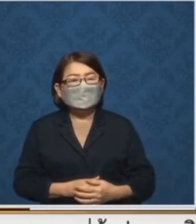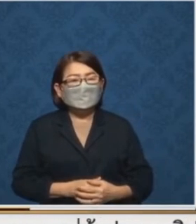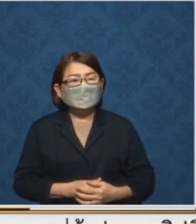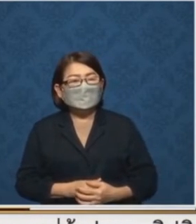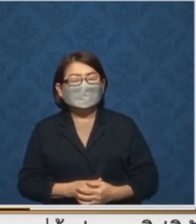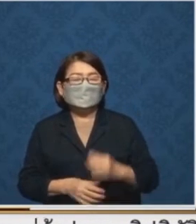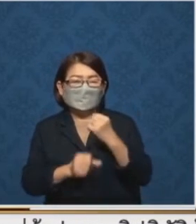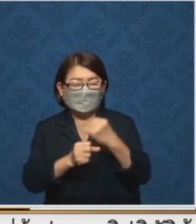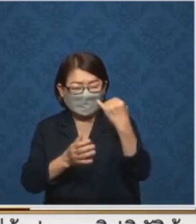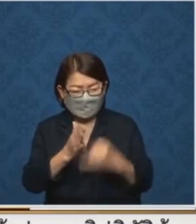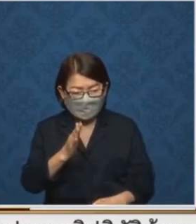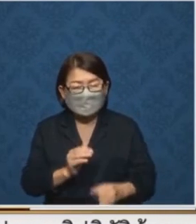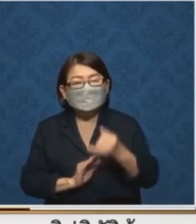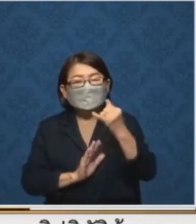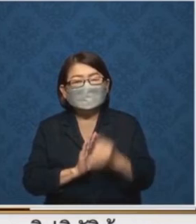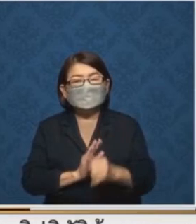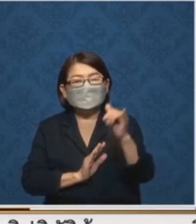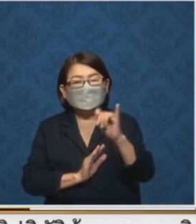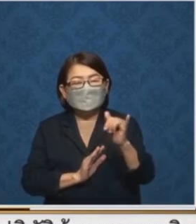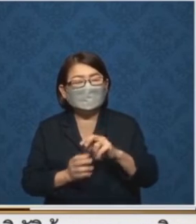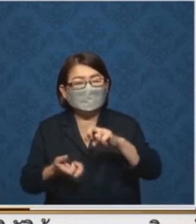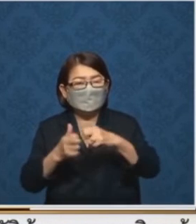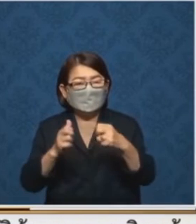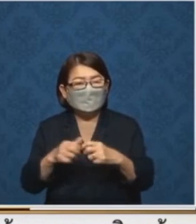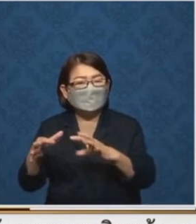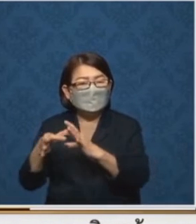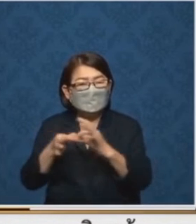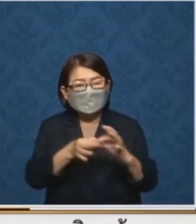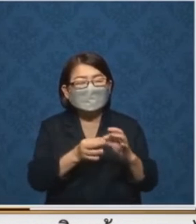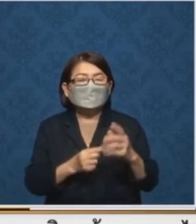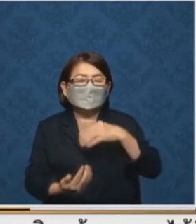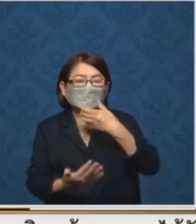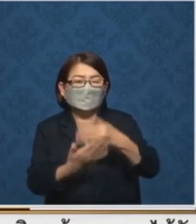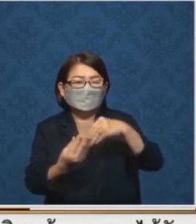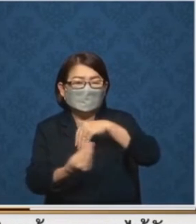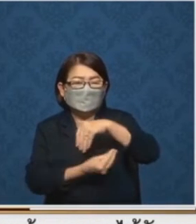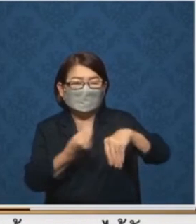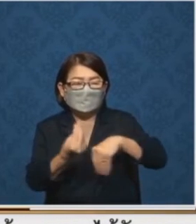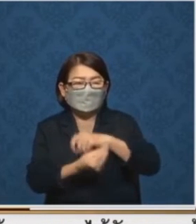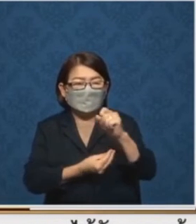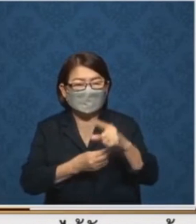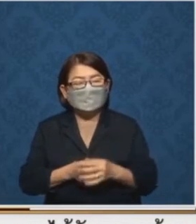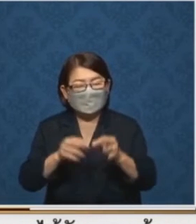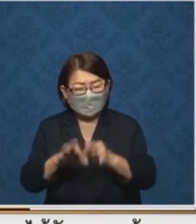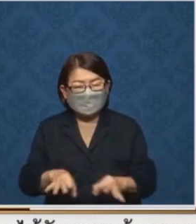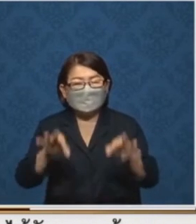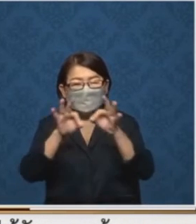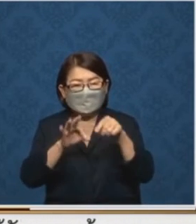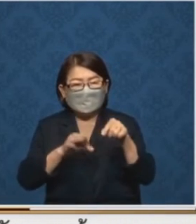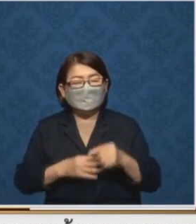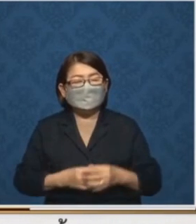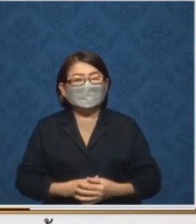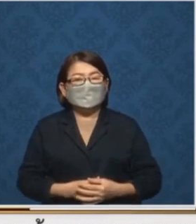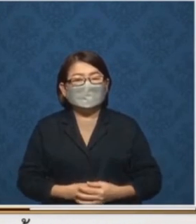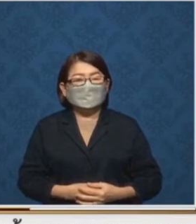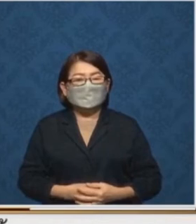เอารถไปล้อมกระสวง 3 กระสวงจอด 2 ชั้นเนี่ยท่านไปดแผนต่อไปครบ ตรงนี้ฉายผ่านได้อีกครับทานดูรถเป็พัพ